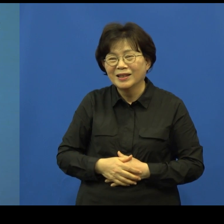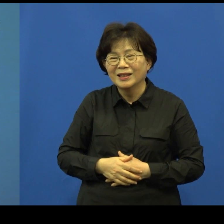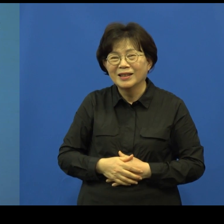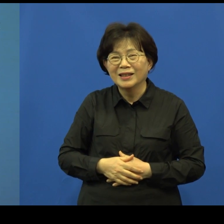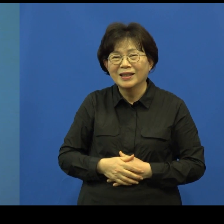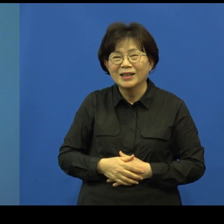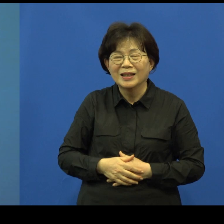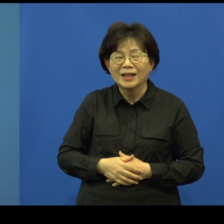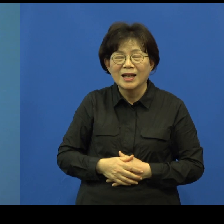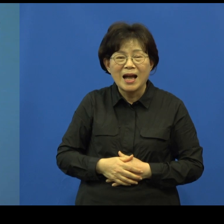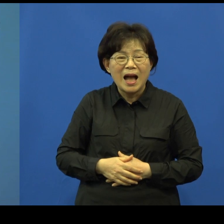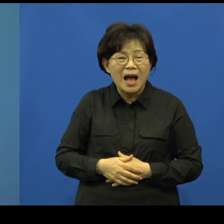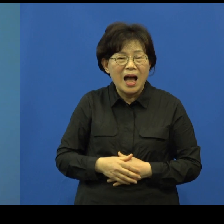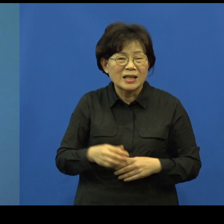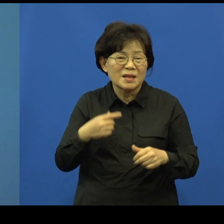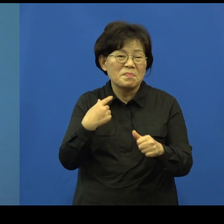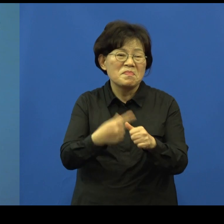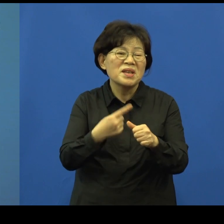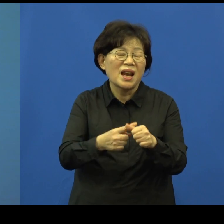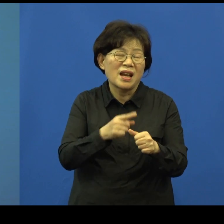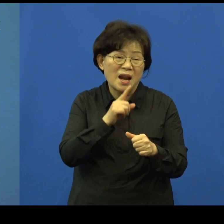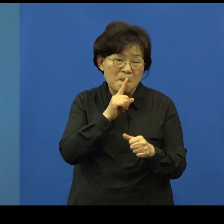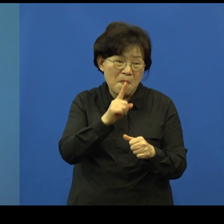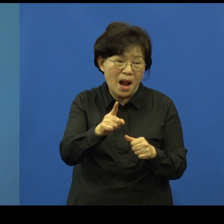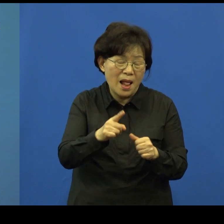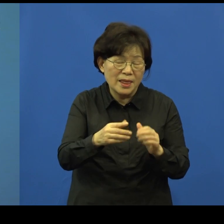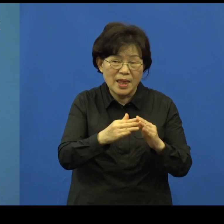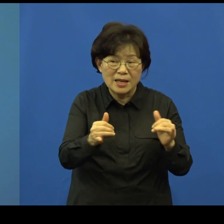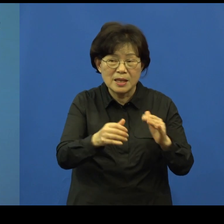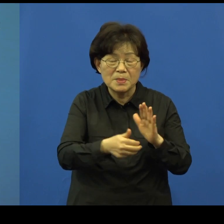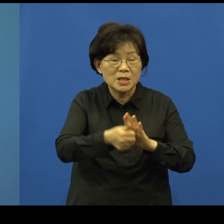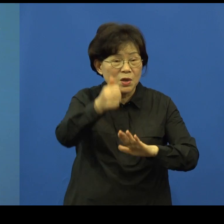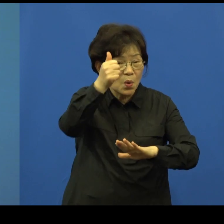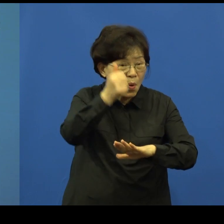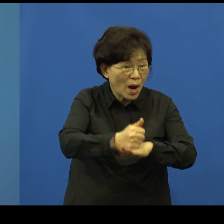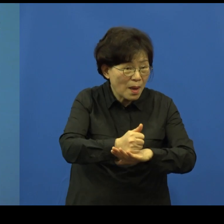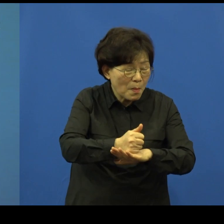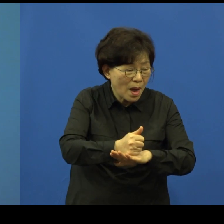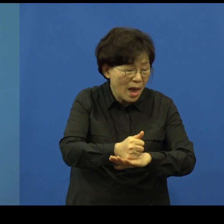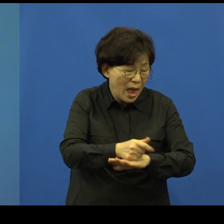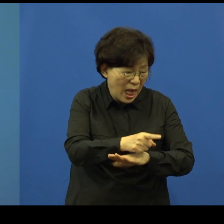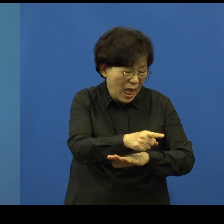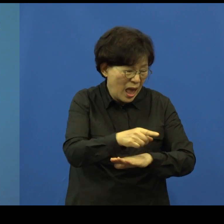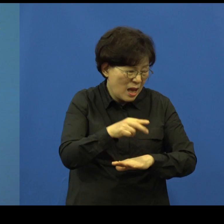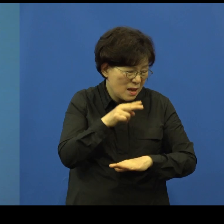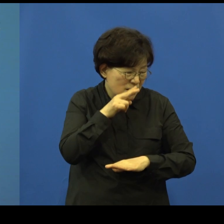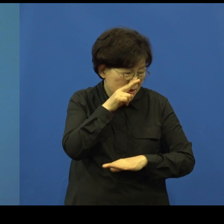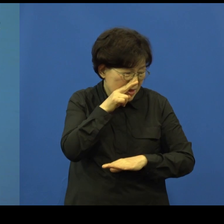또 늘 비꼬는 투의 말을 하는 사람들, 다른 사람의 성공을 시기하고 질투하는 사람들.